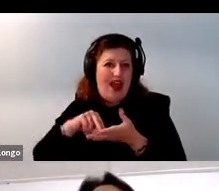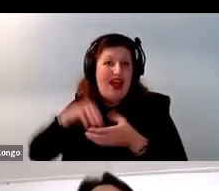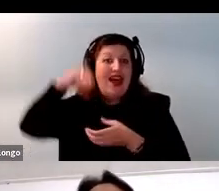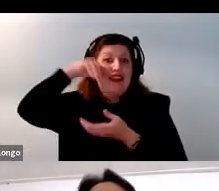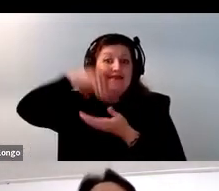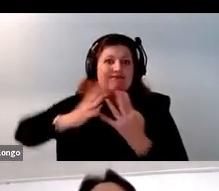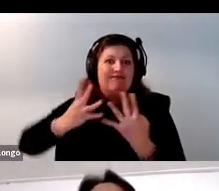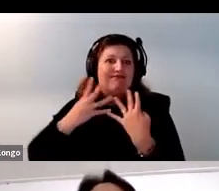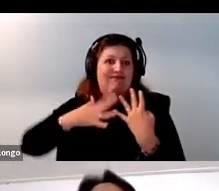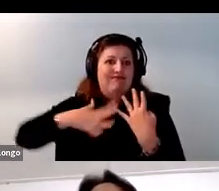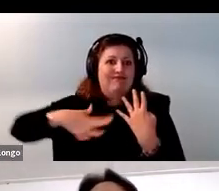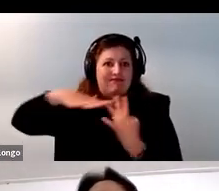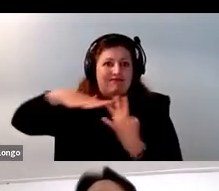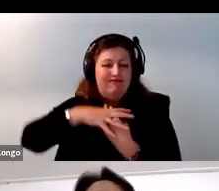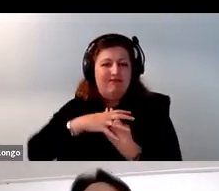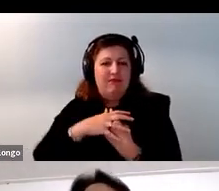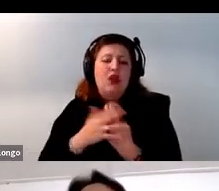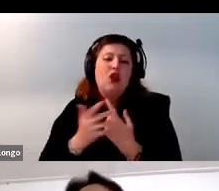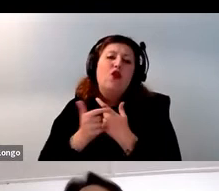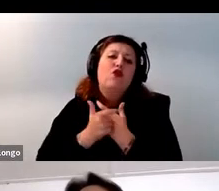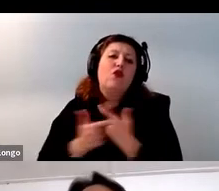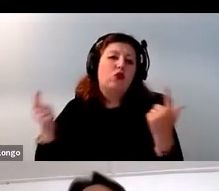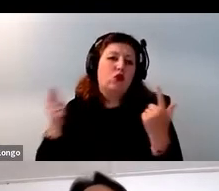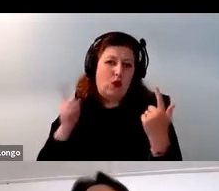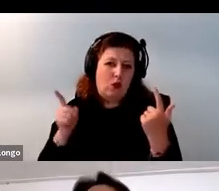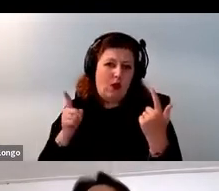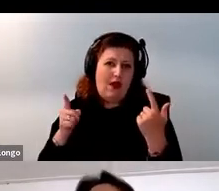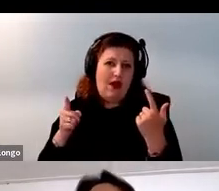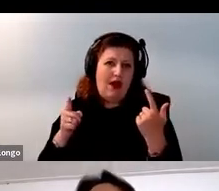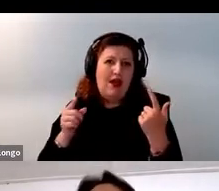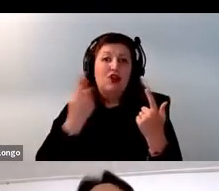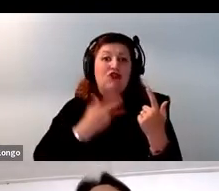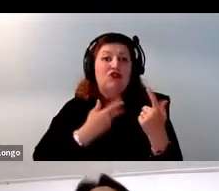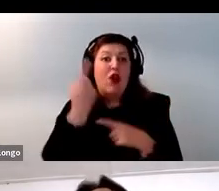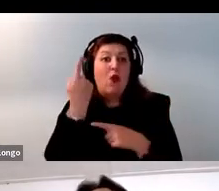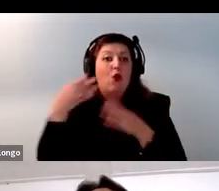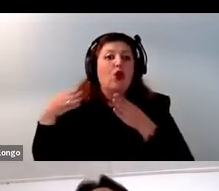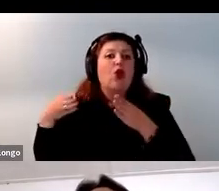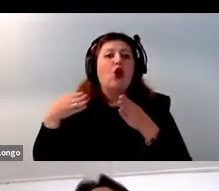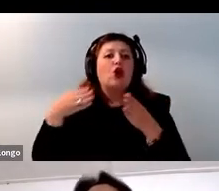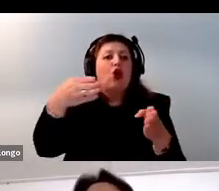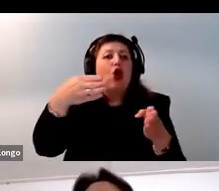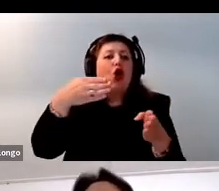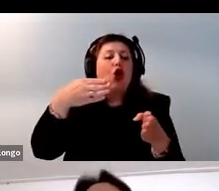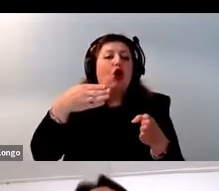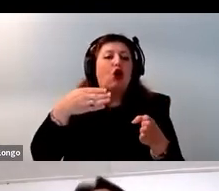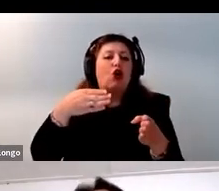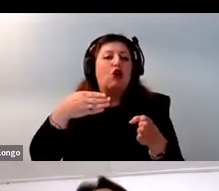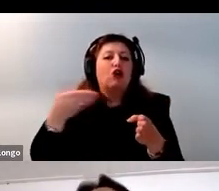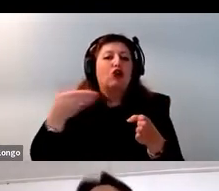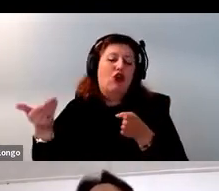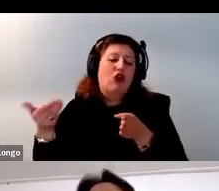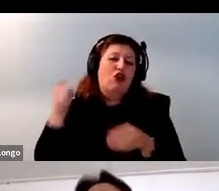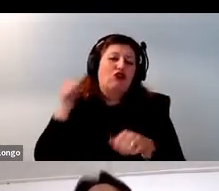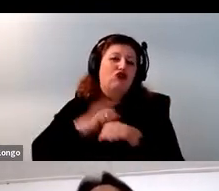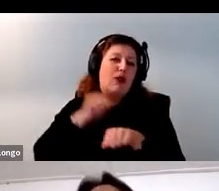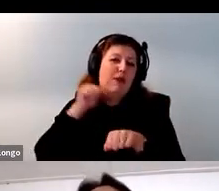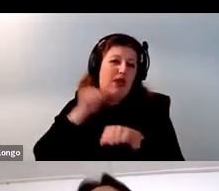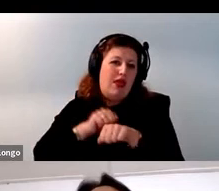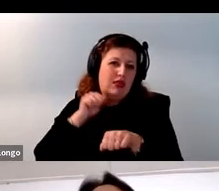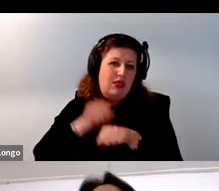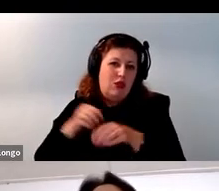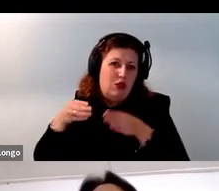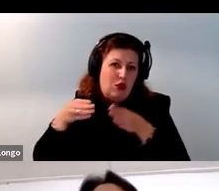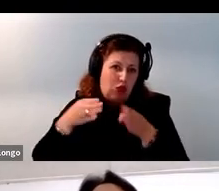una specie di corridoio generalmente cementato per facilitare l'accessibilità, e noi spesso i lavori di